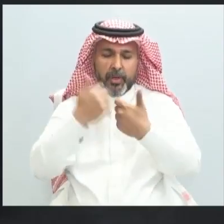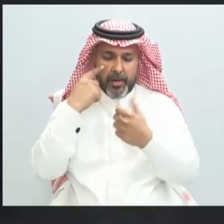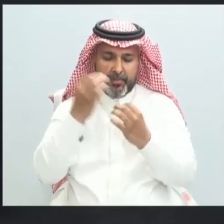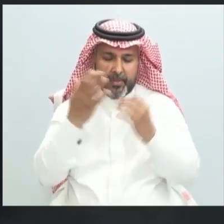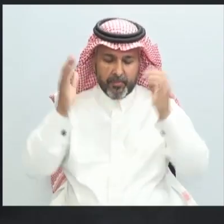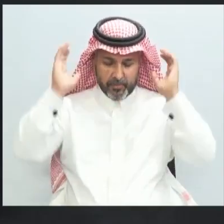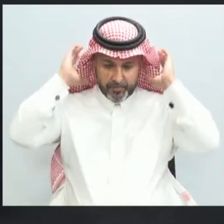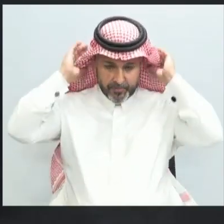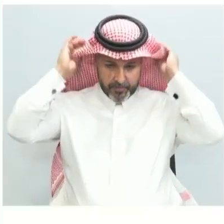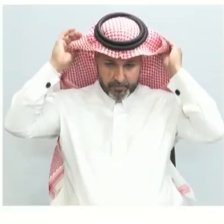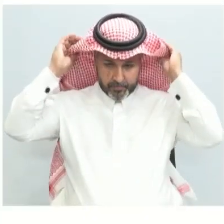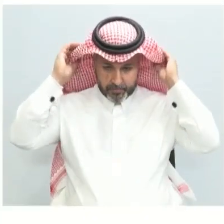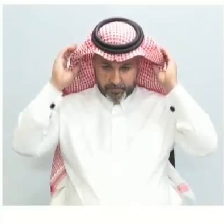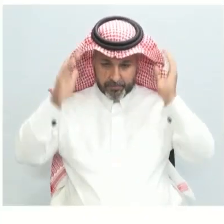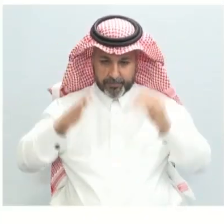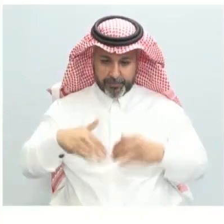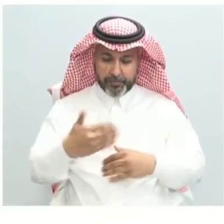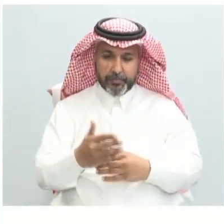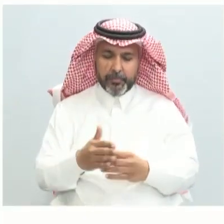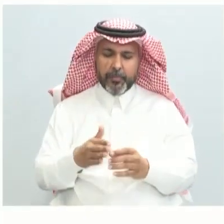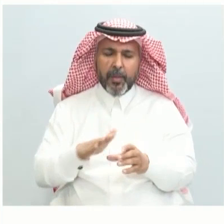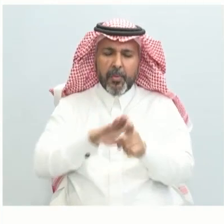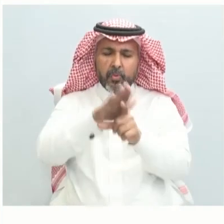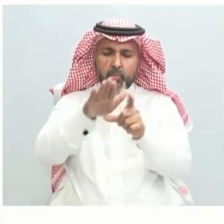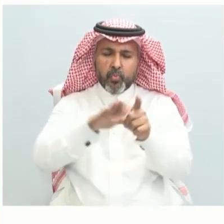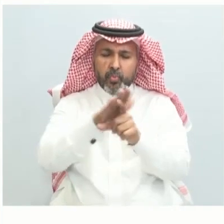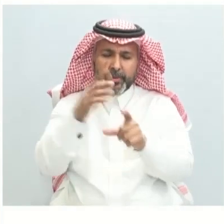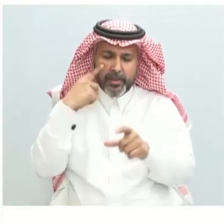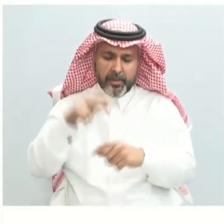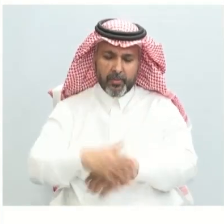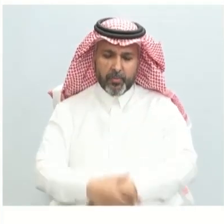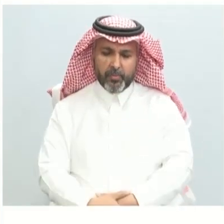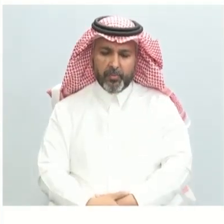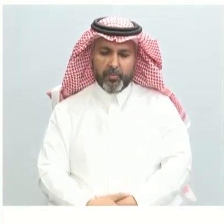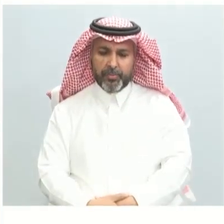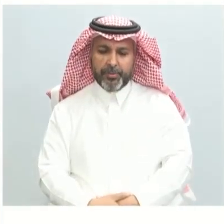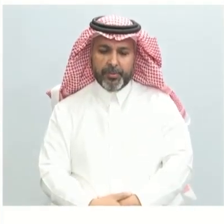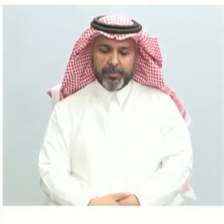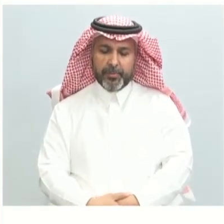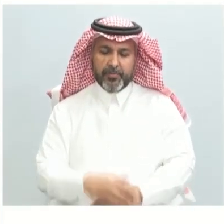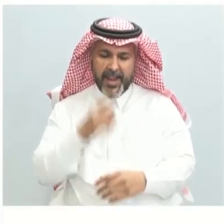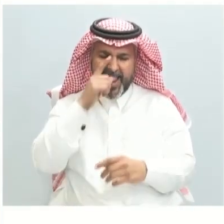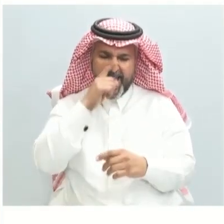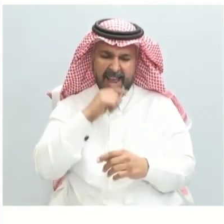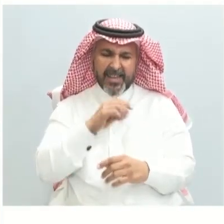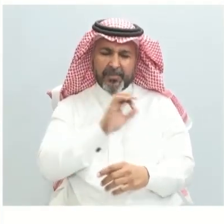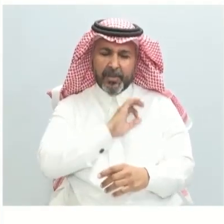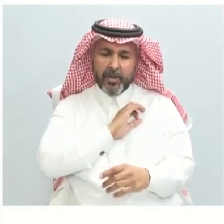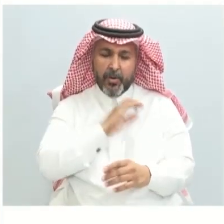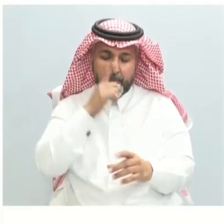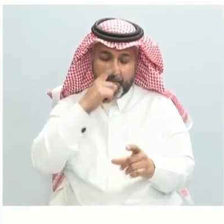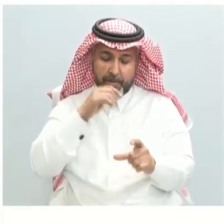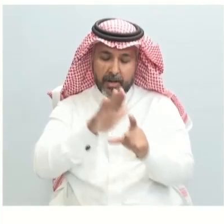اجتماعيه كذلك من مسؤولي الثالث مسؤوليه وطنيه مسؤوليه وطنيه